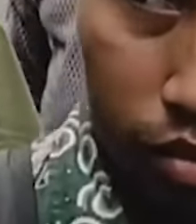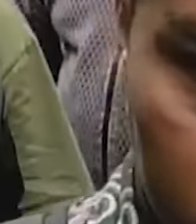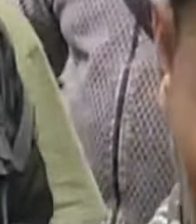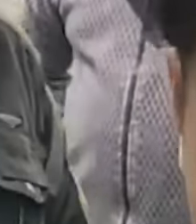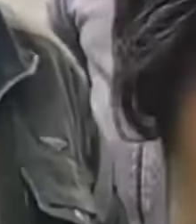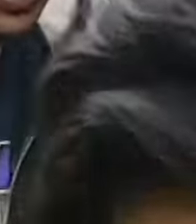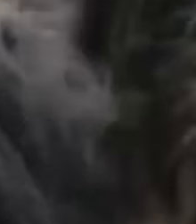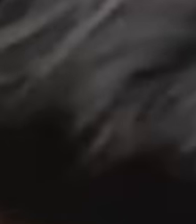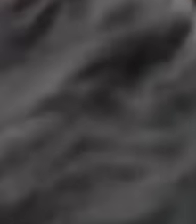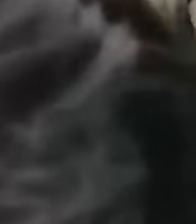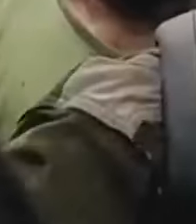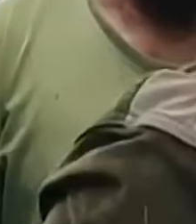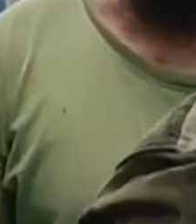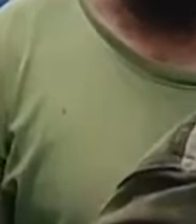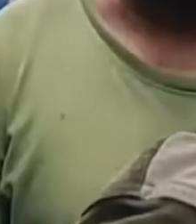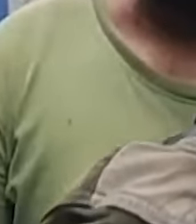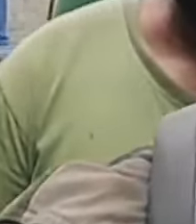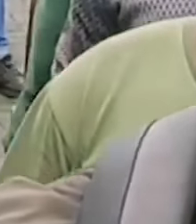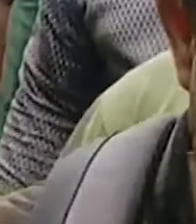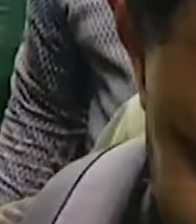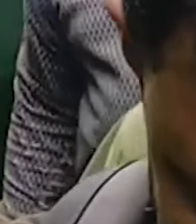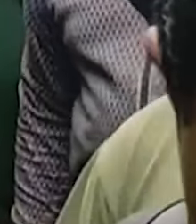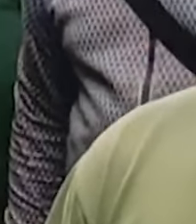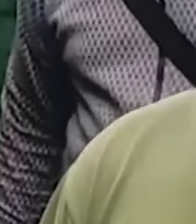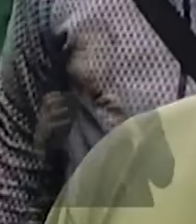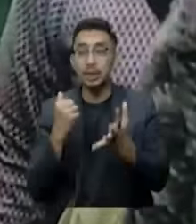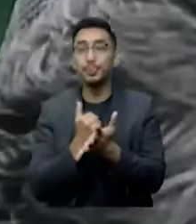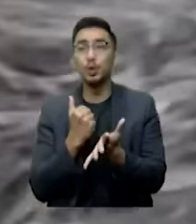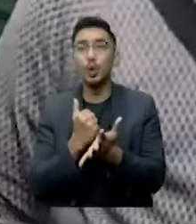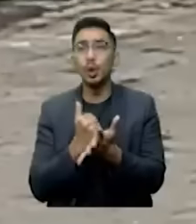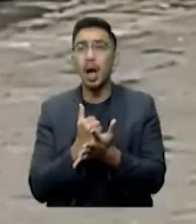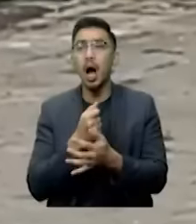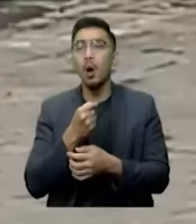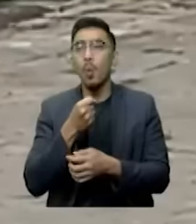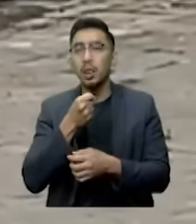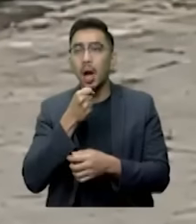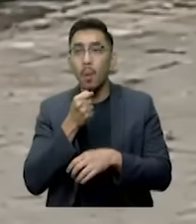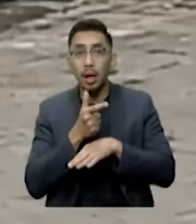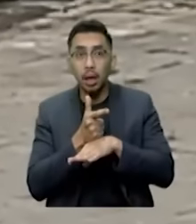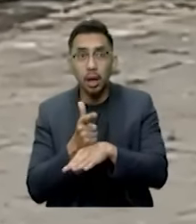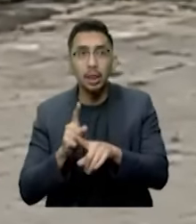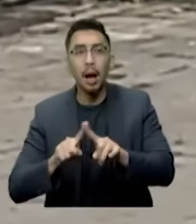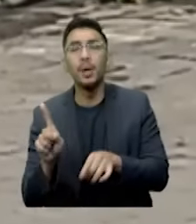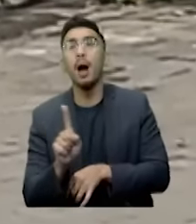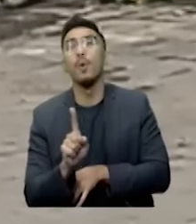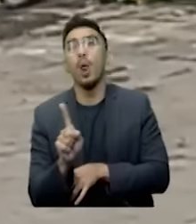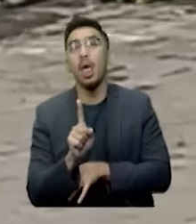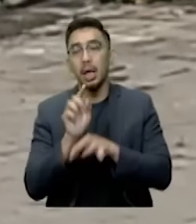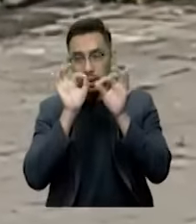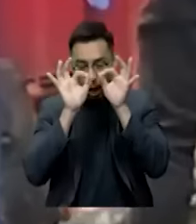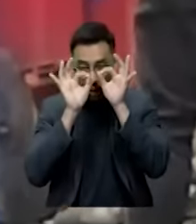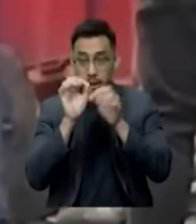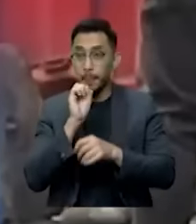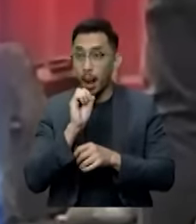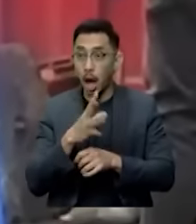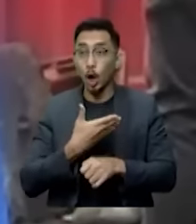Sempat terjadi ketegangan saat pihak keamanan depo kontainer melarang wartawan meliput kejadian. Menurut saksi, saat kejadian korban baru saja turun dari